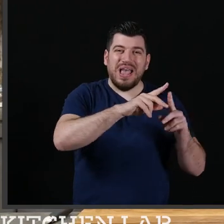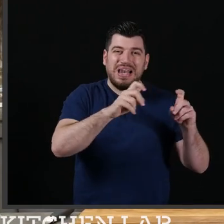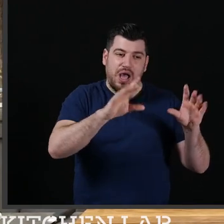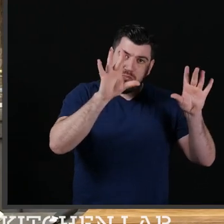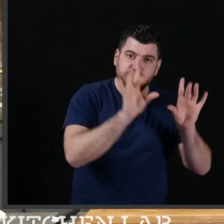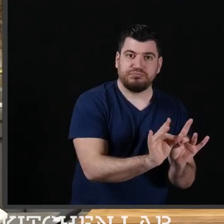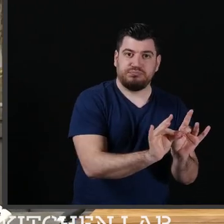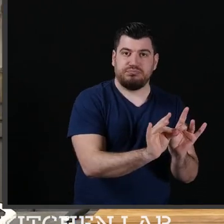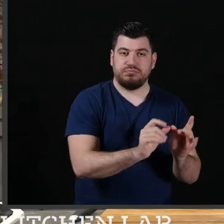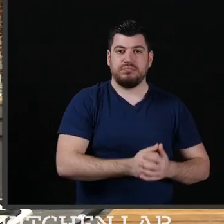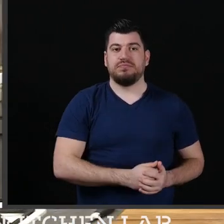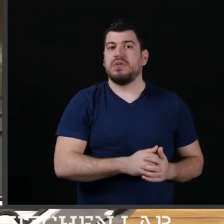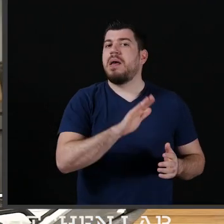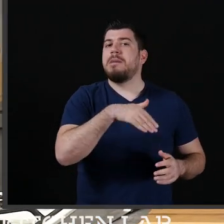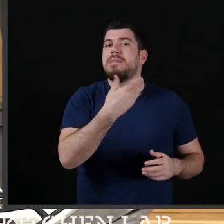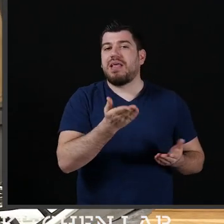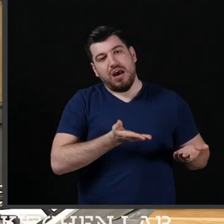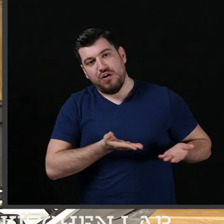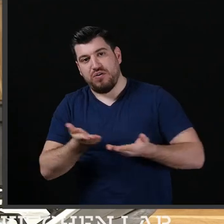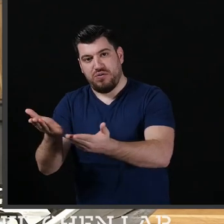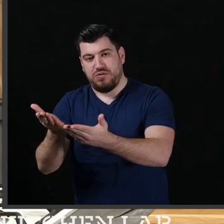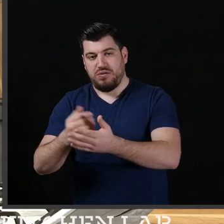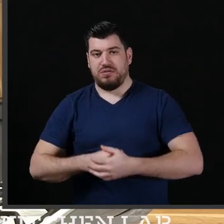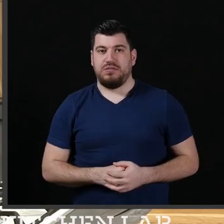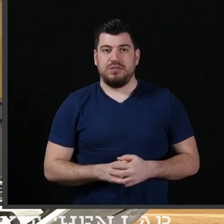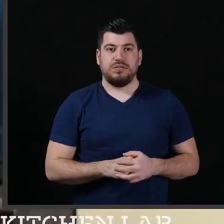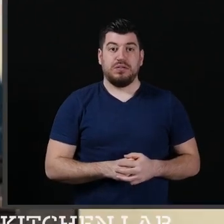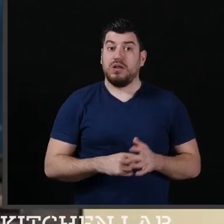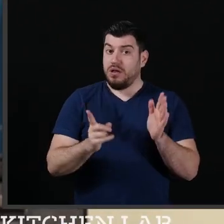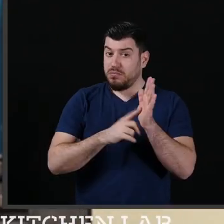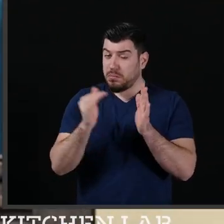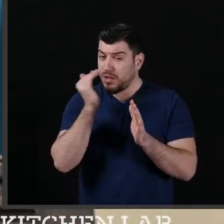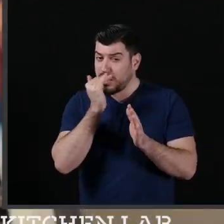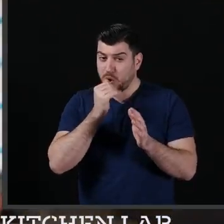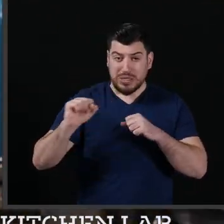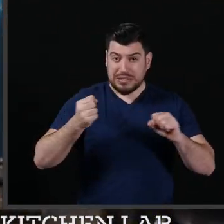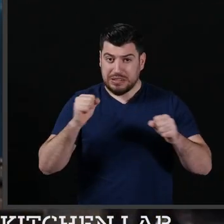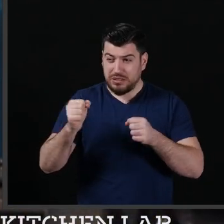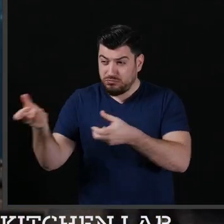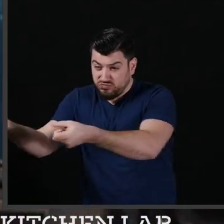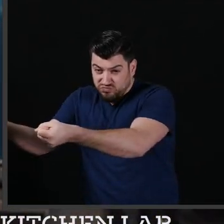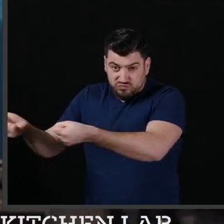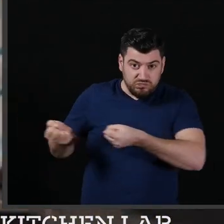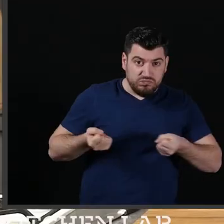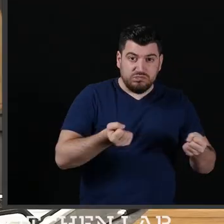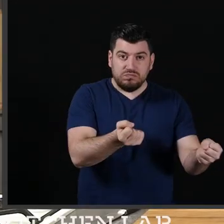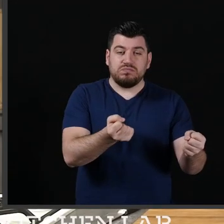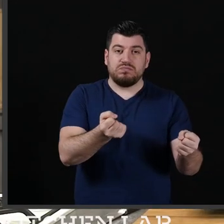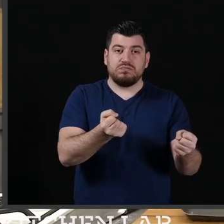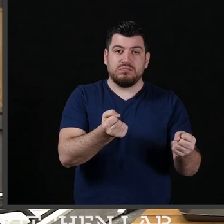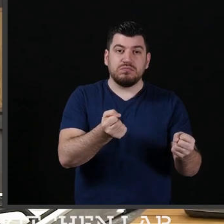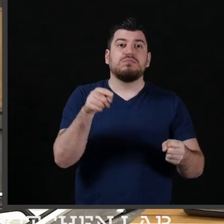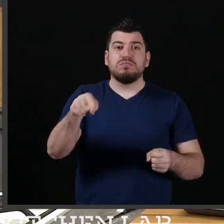Θυμάστε τα ψή που βάλαμε στο φούρνο. Εδώ πέρα θέλω να είστε πάρα πολύ γρήγοροι. Παίρνουμε τα ψή, το βγάζετε από το